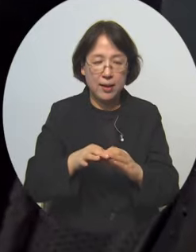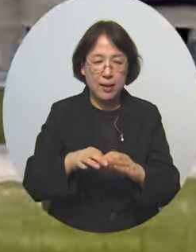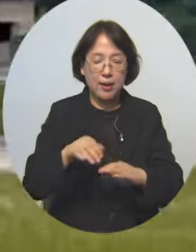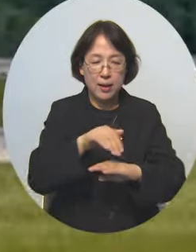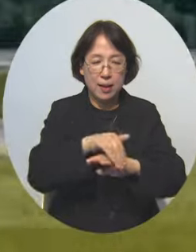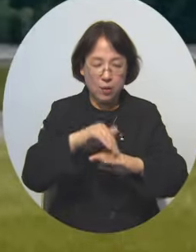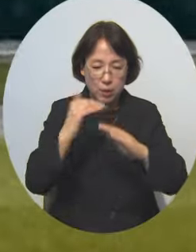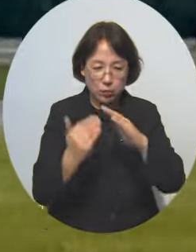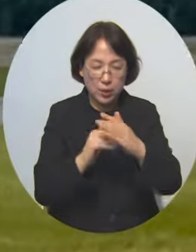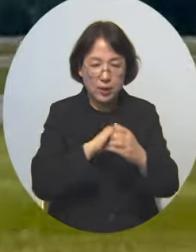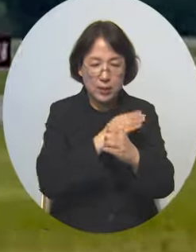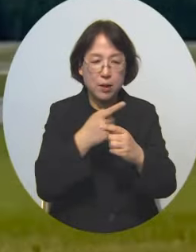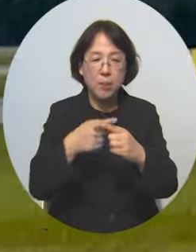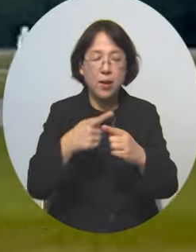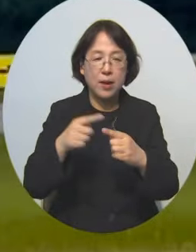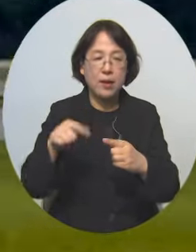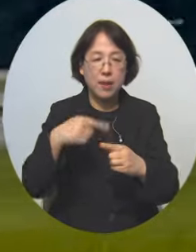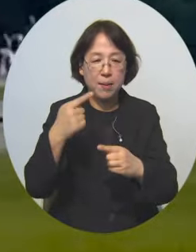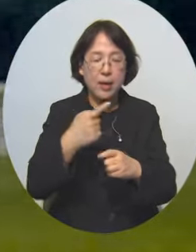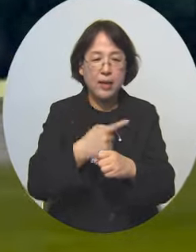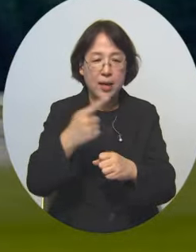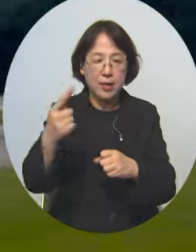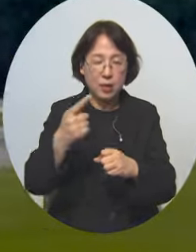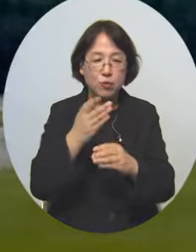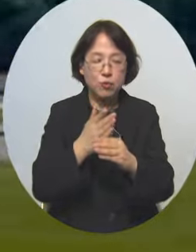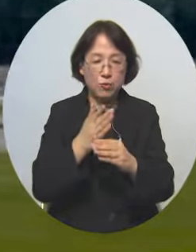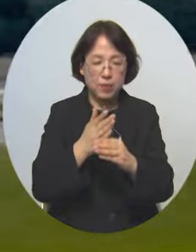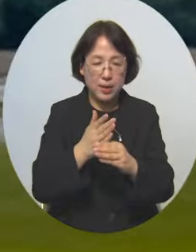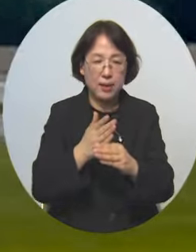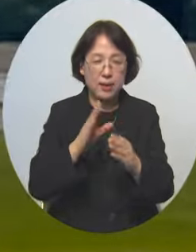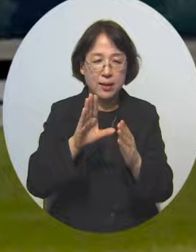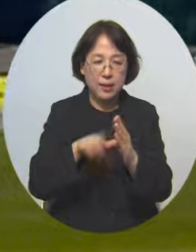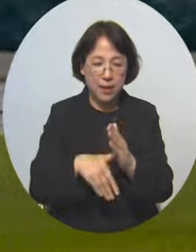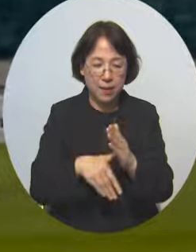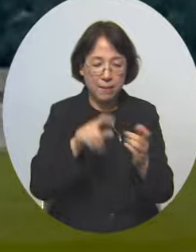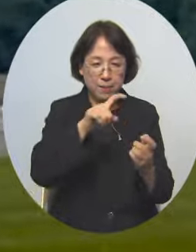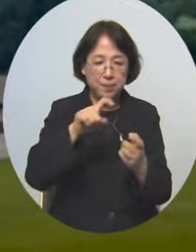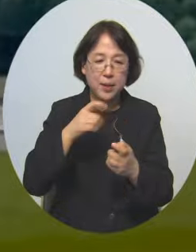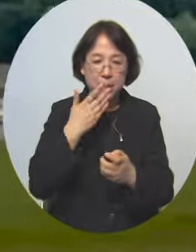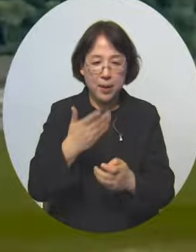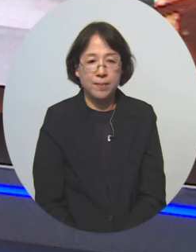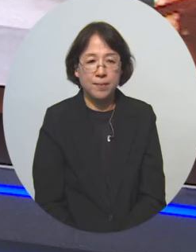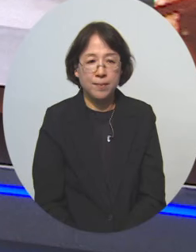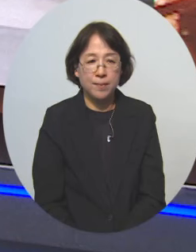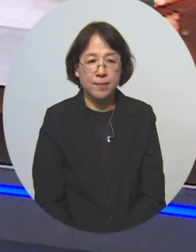거쳐 내년 중반 작전에 투입됩니다. KTV 김연아입니다.